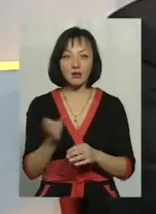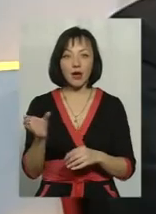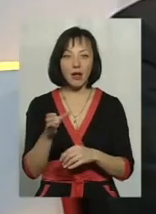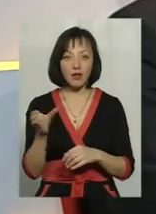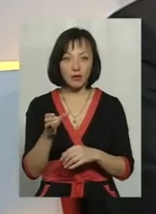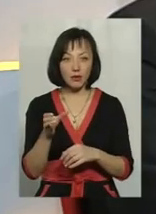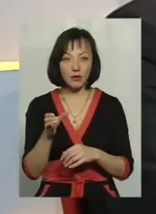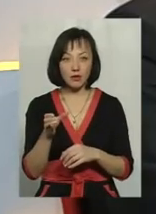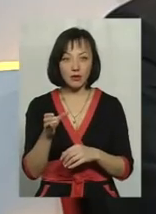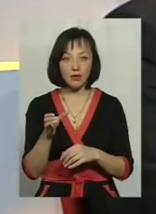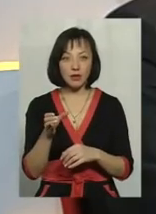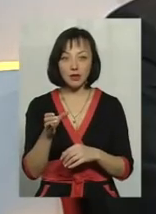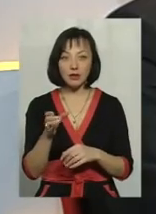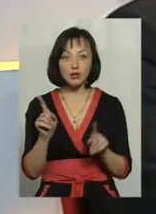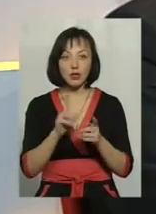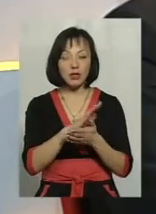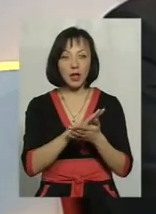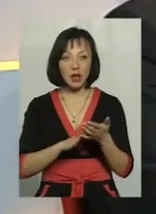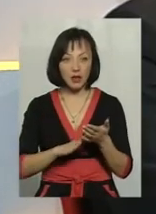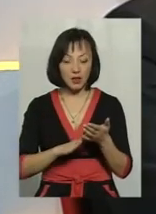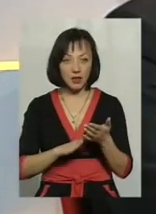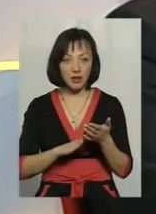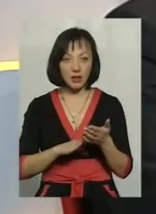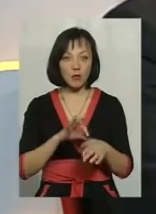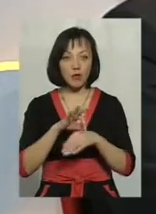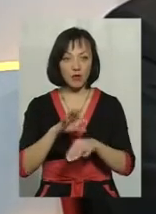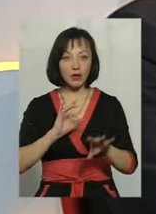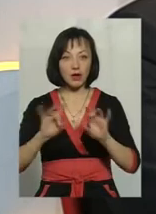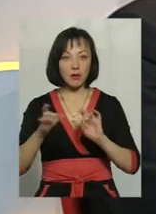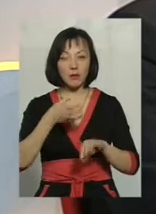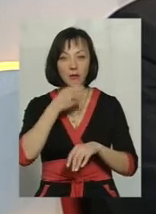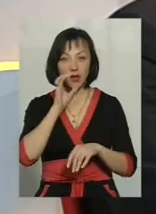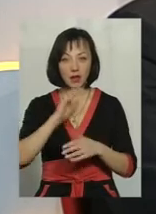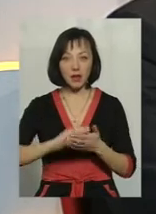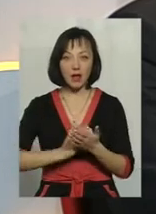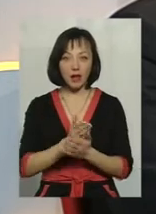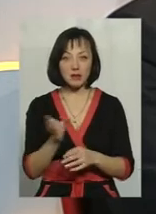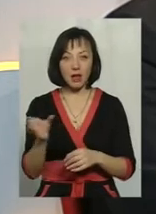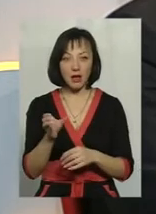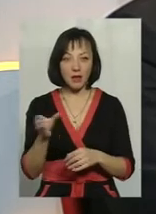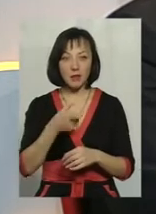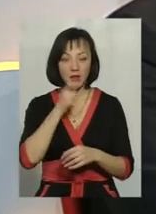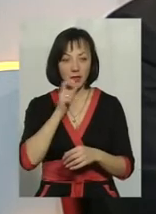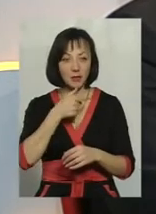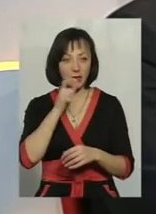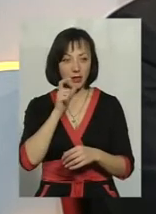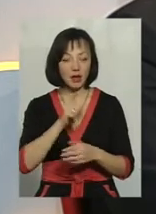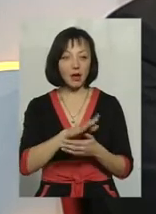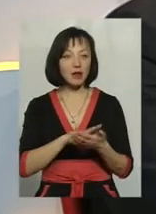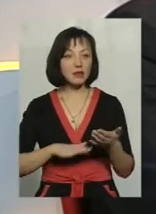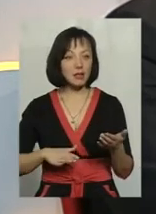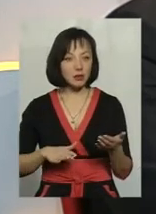От. Ви знаєте, я хочу… І що далі йде? Ми йдемо, проводимо рекламу, пийте якісний алкоголь, пийте. А